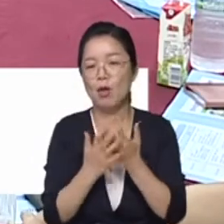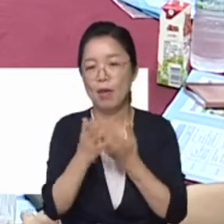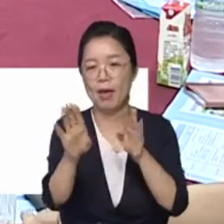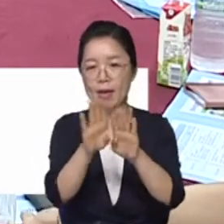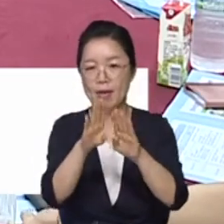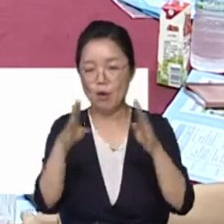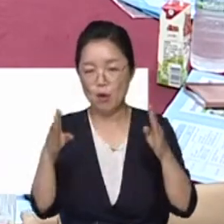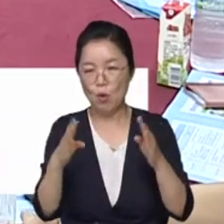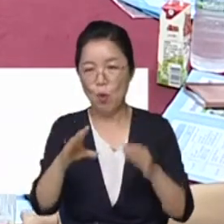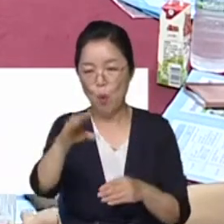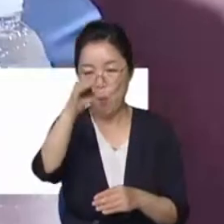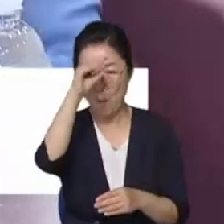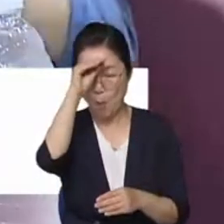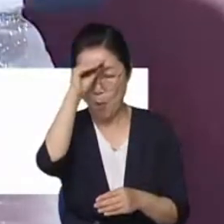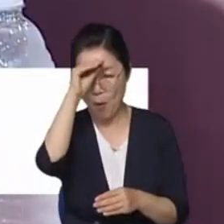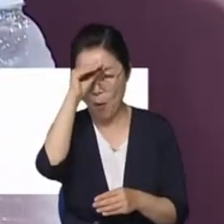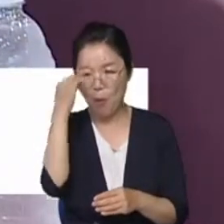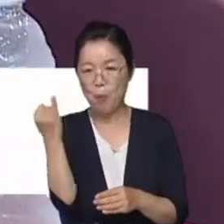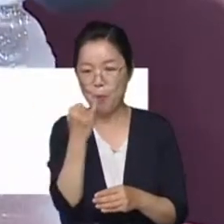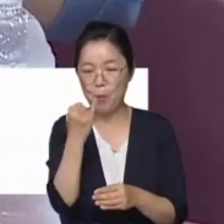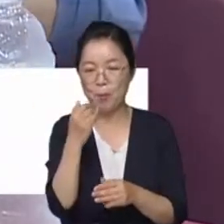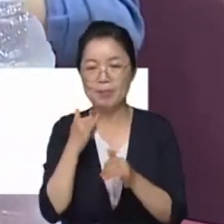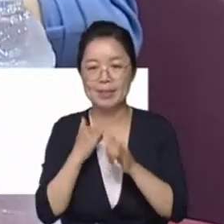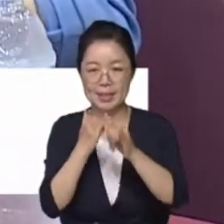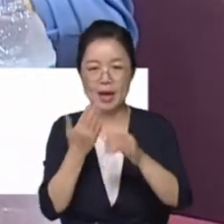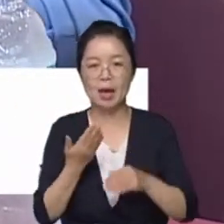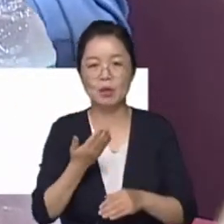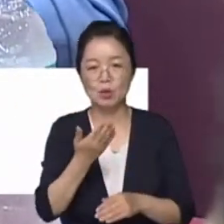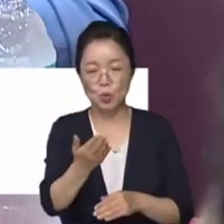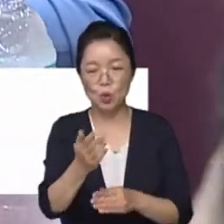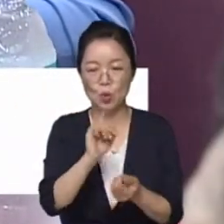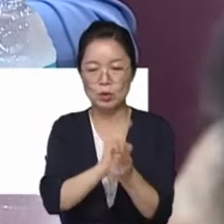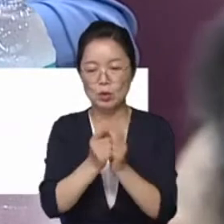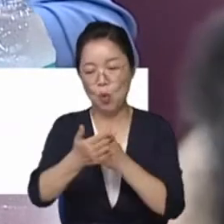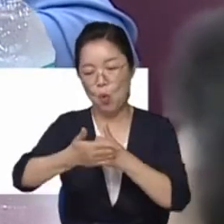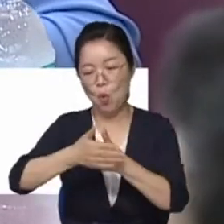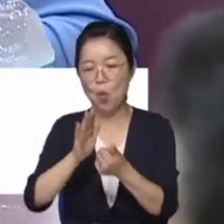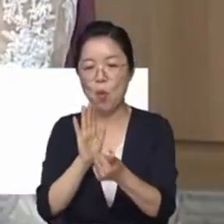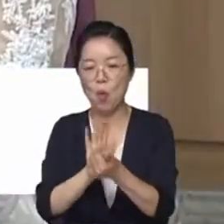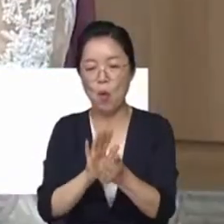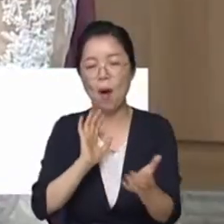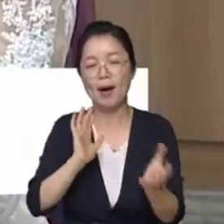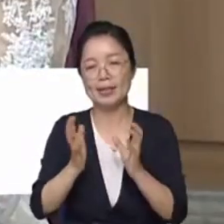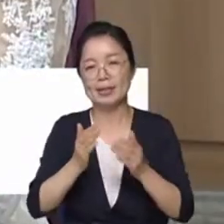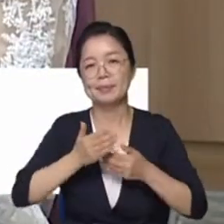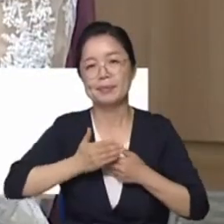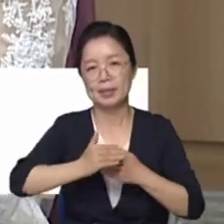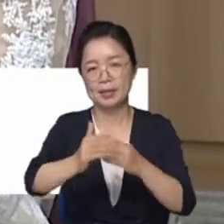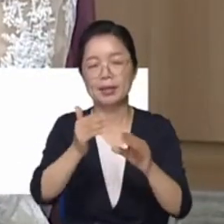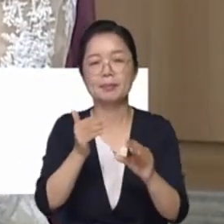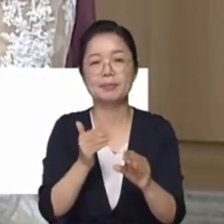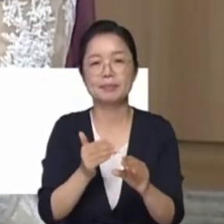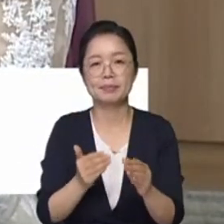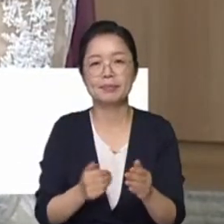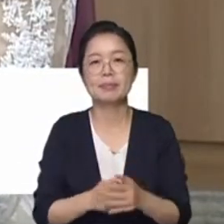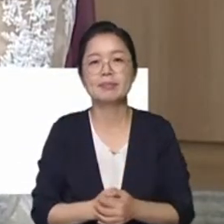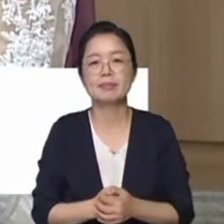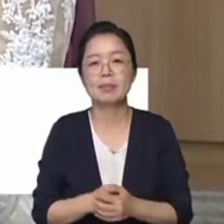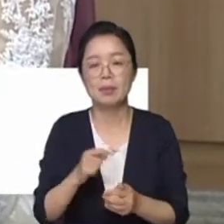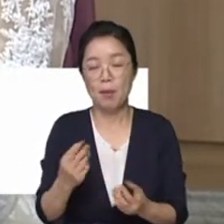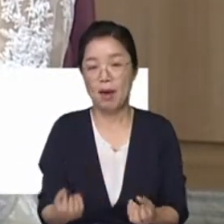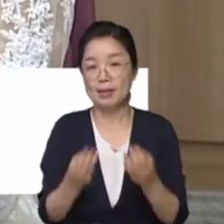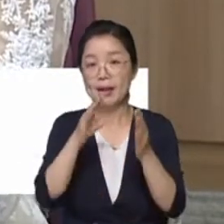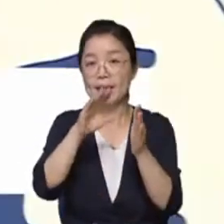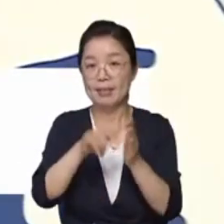모범 여성기업인 포상과 호남권 공공기관과의 상생협력 간담회 등을 진행했습니다. 오늘